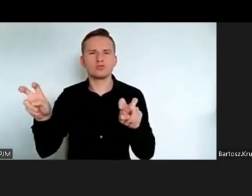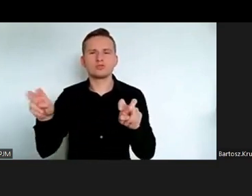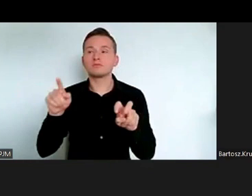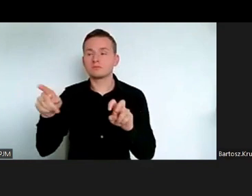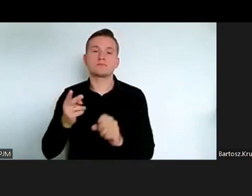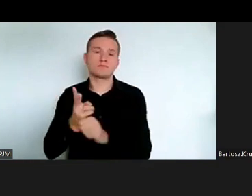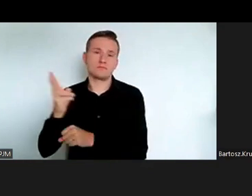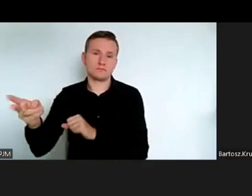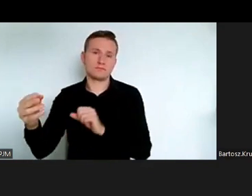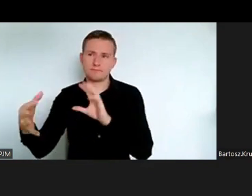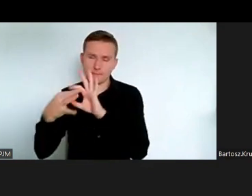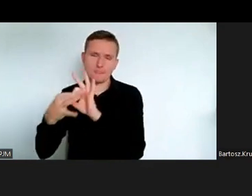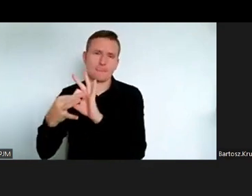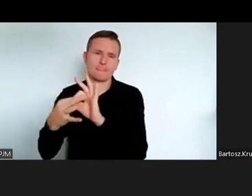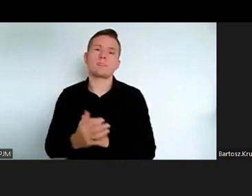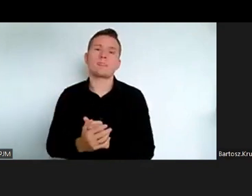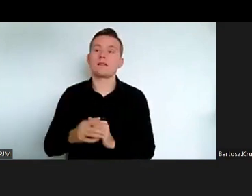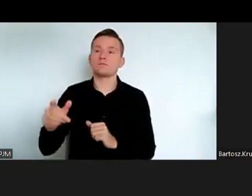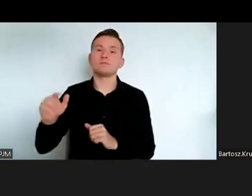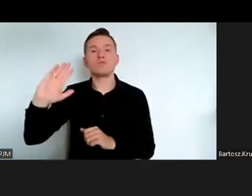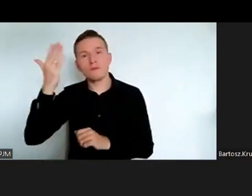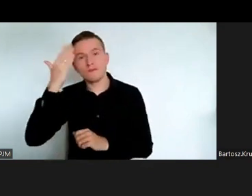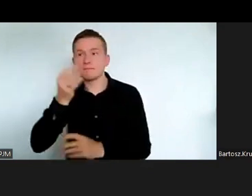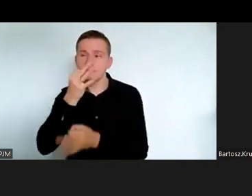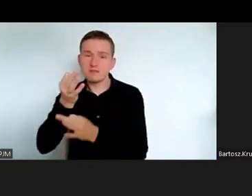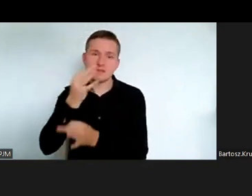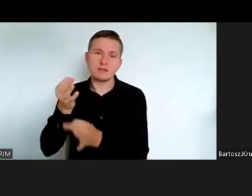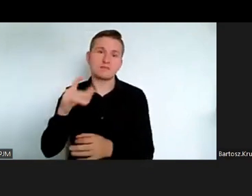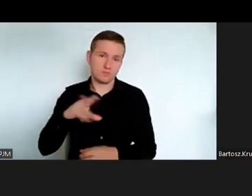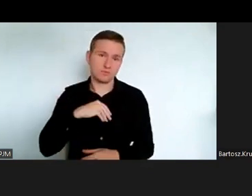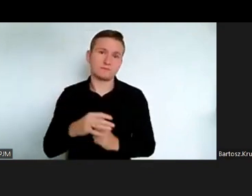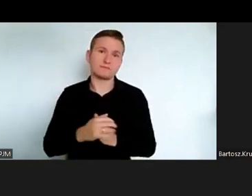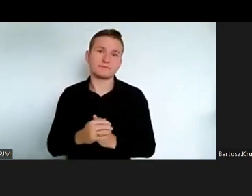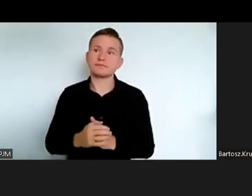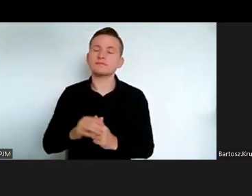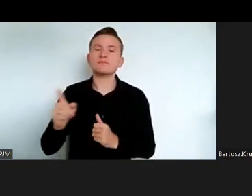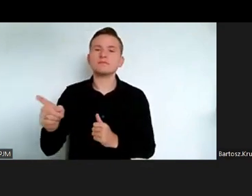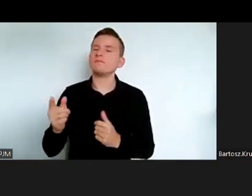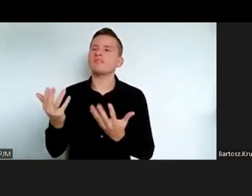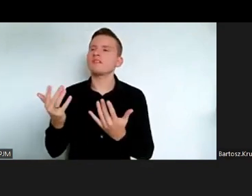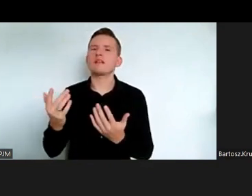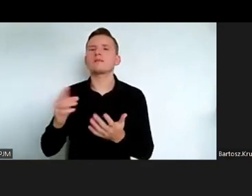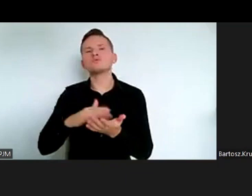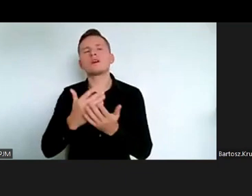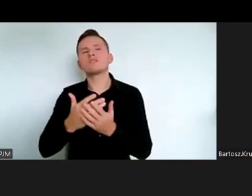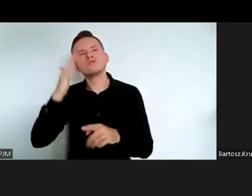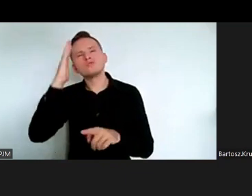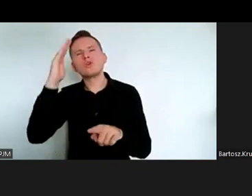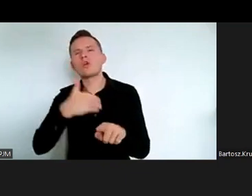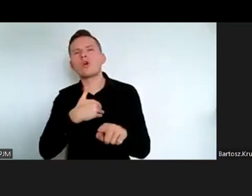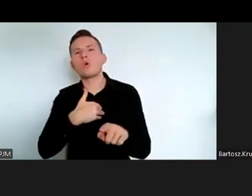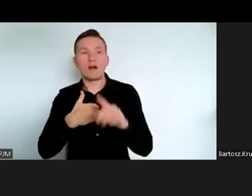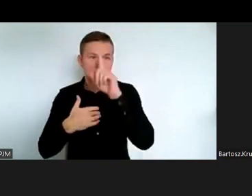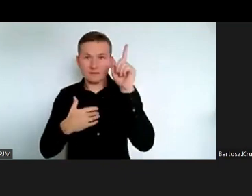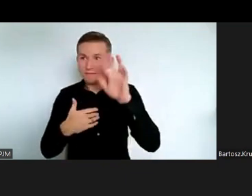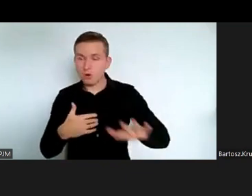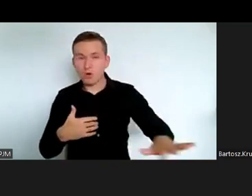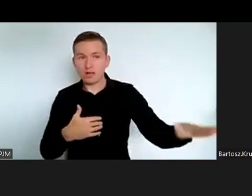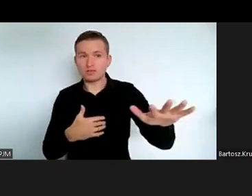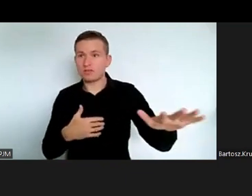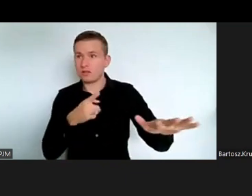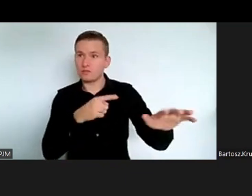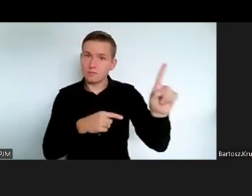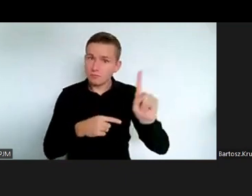dowiedzieć, podpytać się też, żeby rozeznać się, na ile dany podmiot, dana szkoła, chociażby społeczna, tak, będzie podmiotem